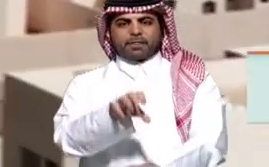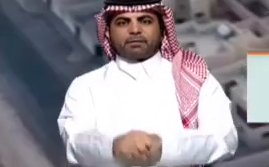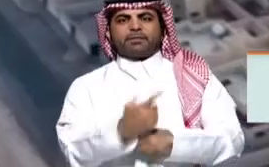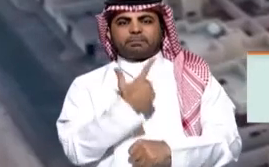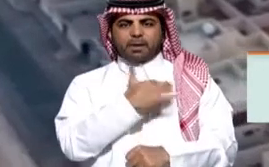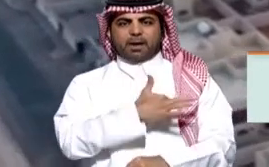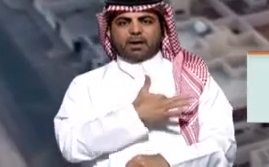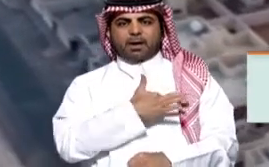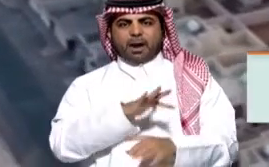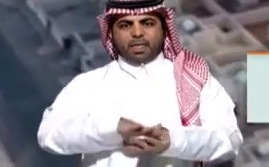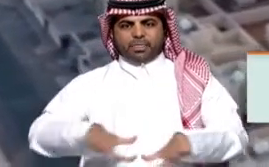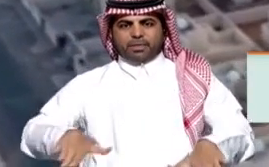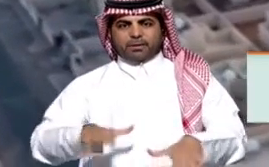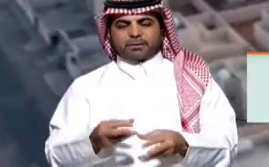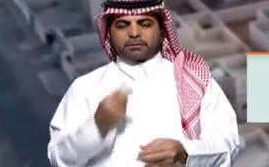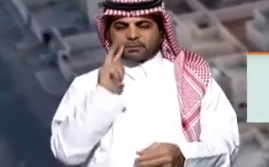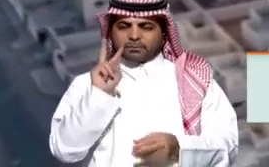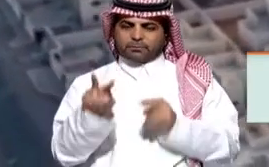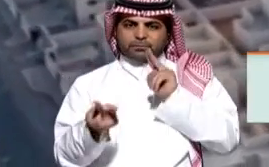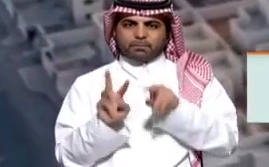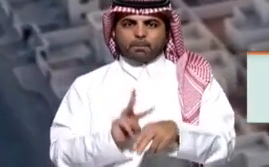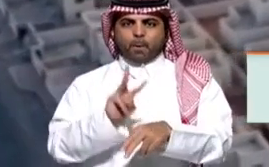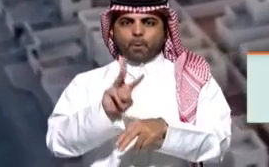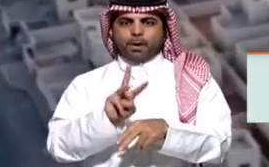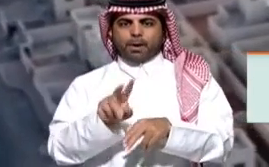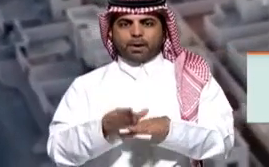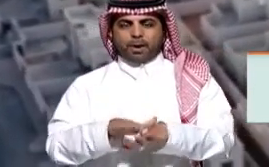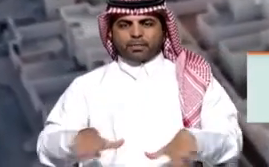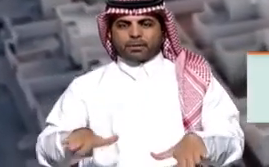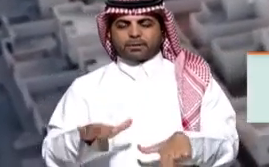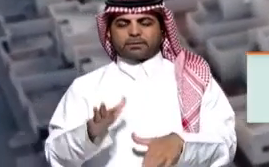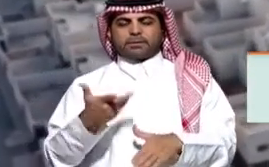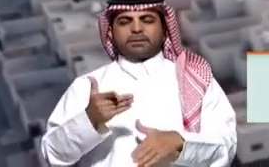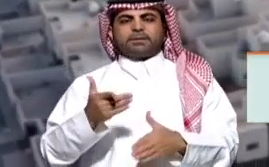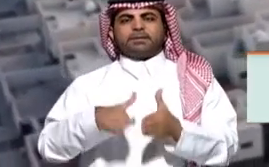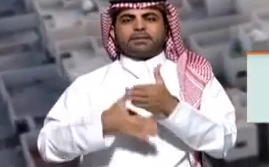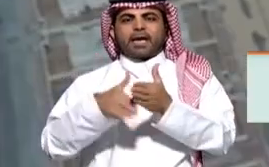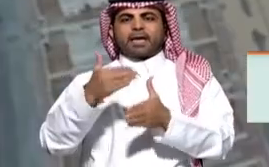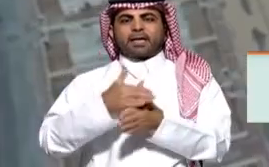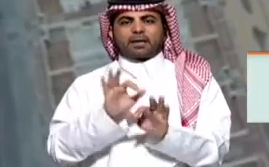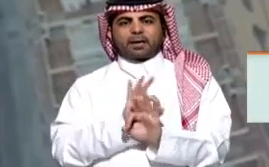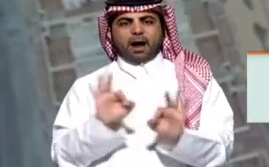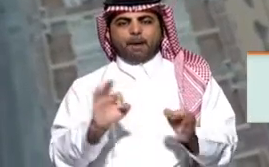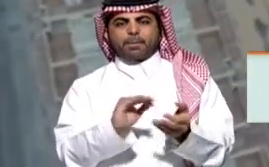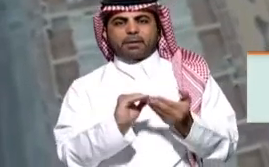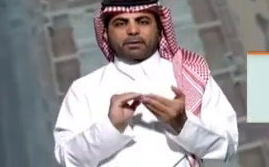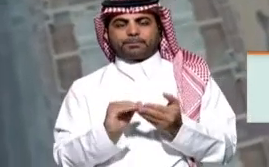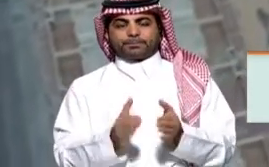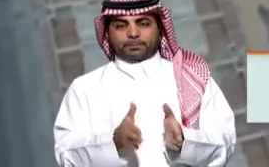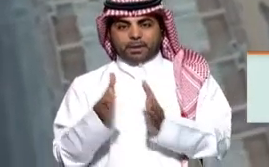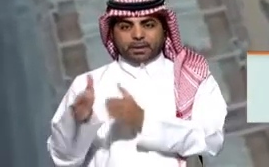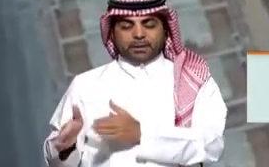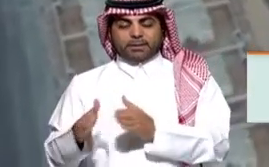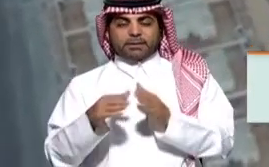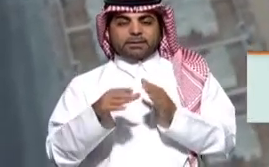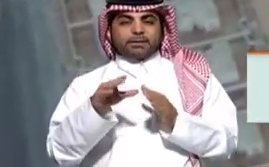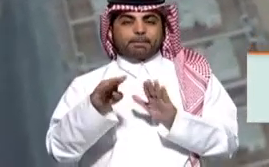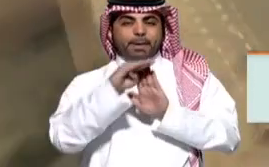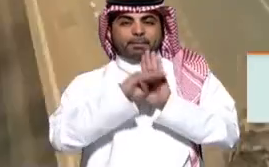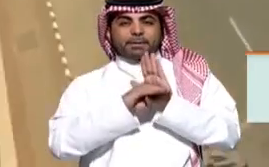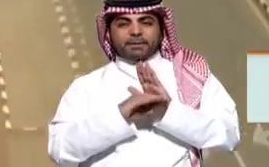الراغبين في هذا الخيار إلى زيارة موقع إلكتروني أو تطبيق سكني واستكمال الإجراءات. يذكر أن برنامج